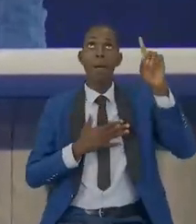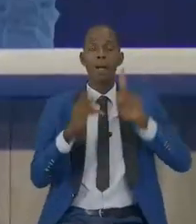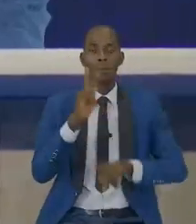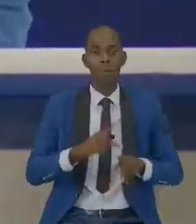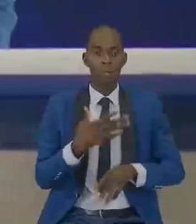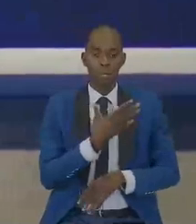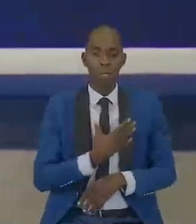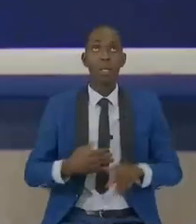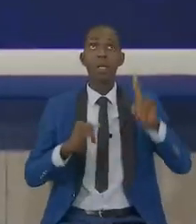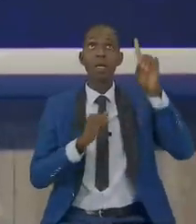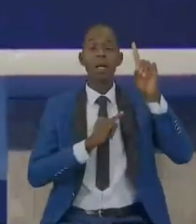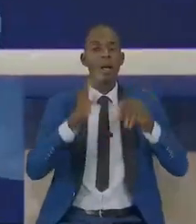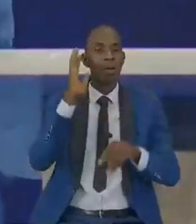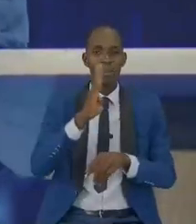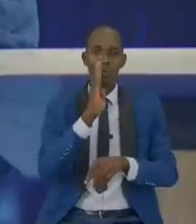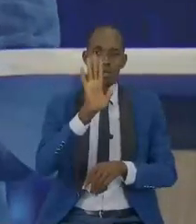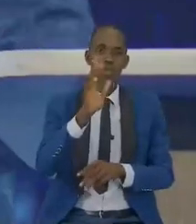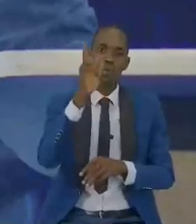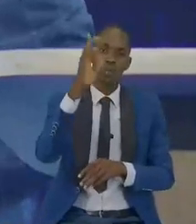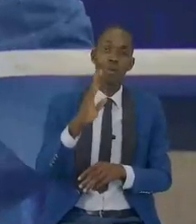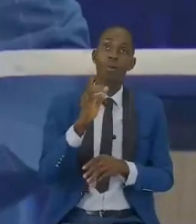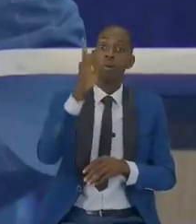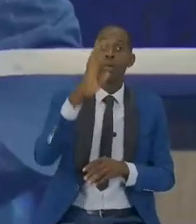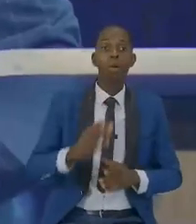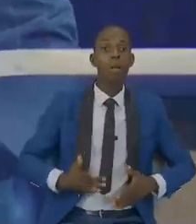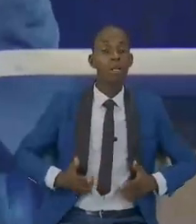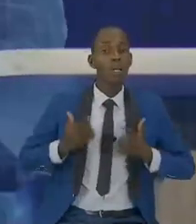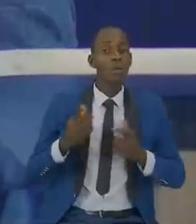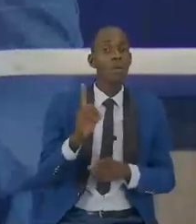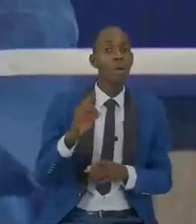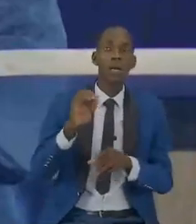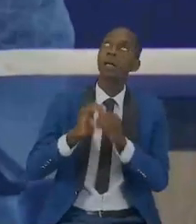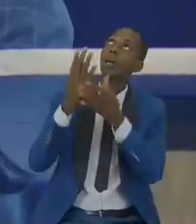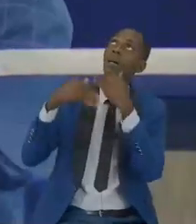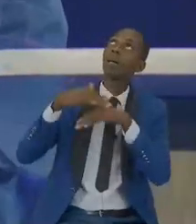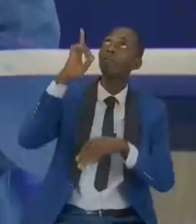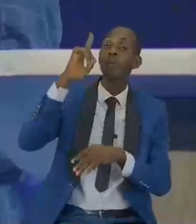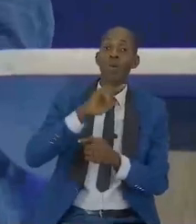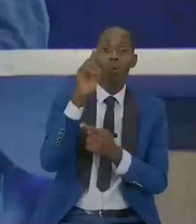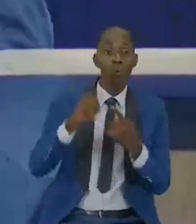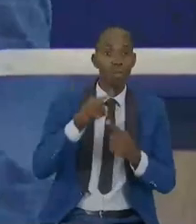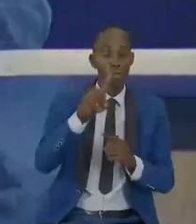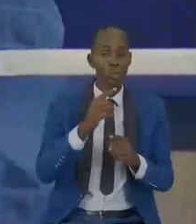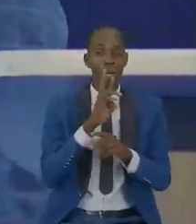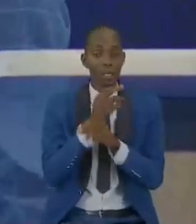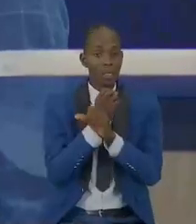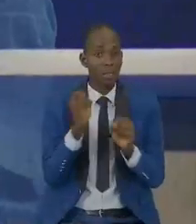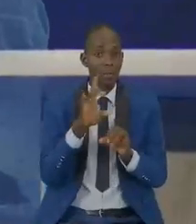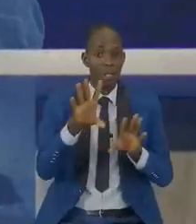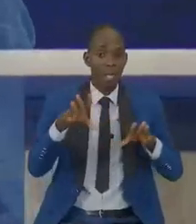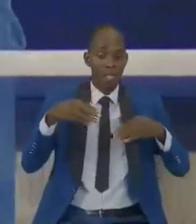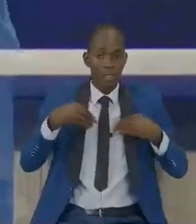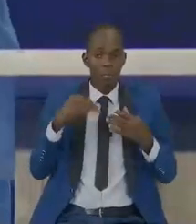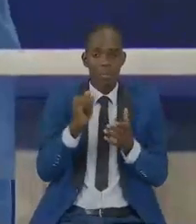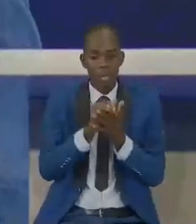peuple, je serai votre Dieu. Dieu vit au ciel. Lorsque